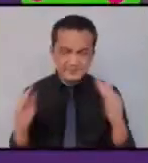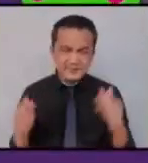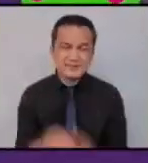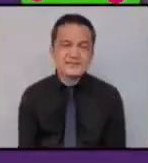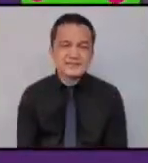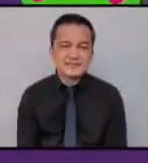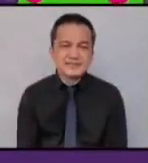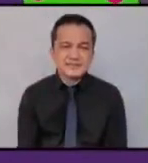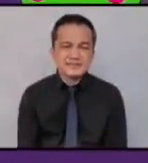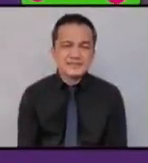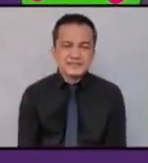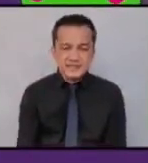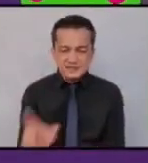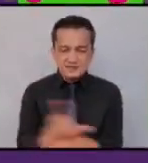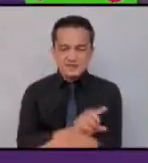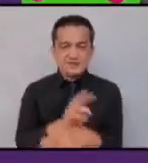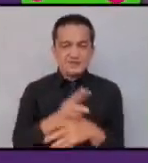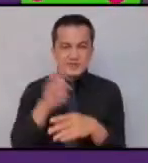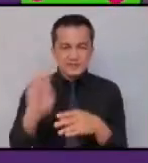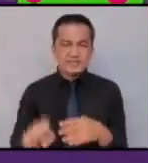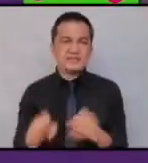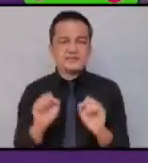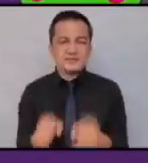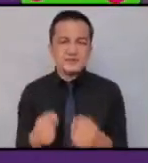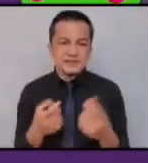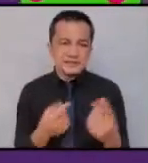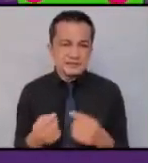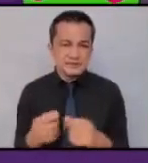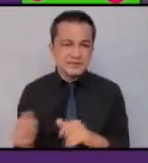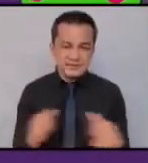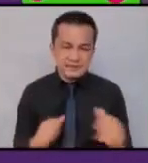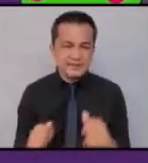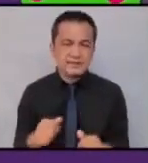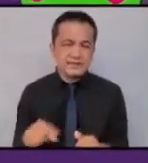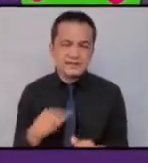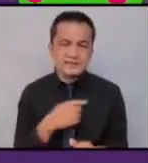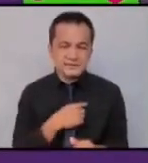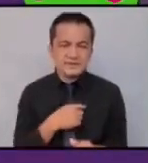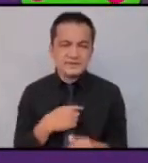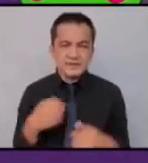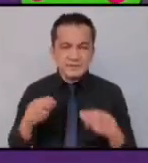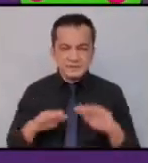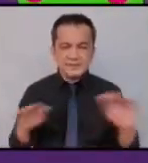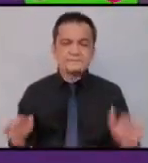na long weekend, may maaaring gawin ng activity ang ating mga bagetchi.